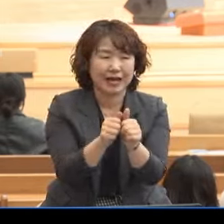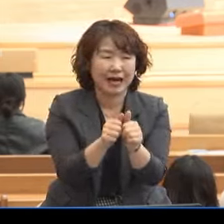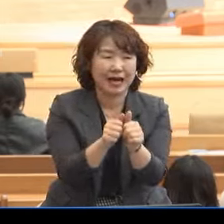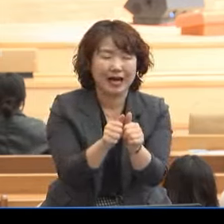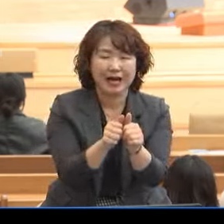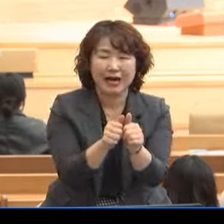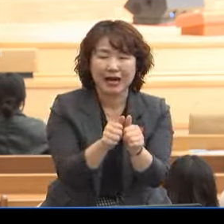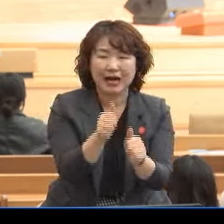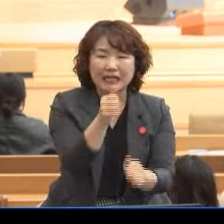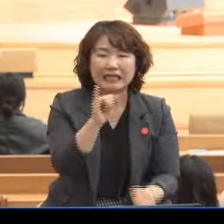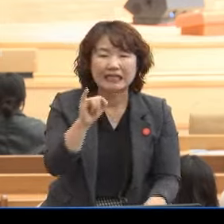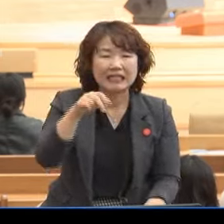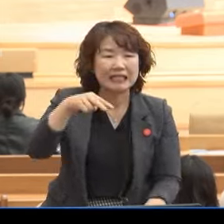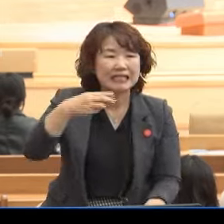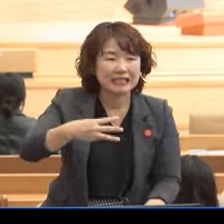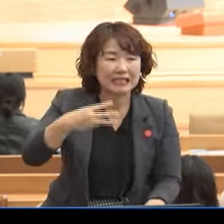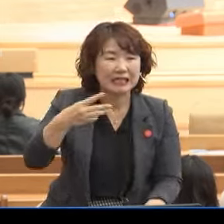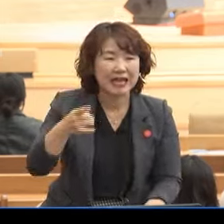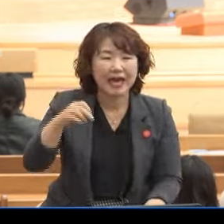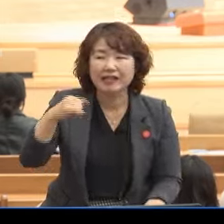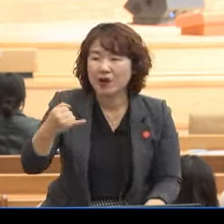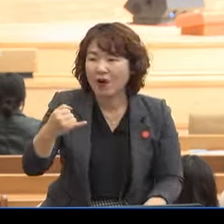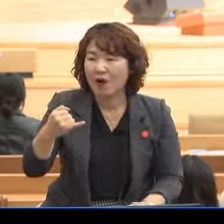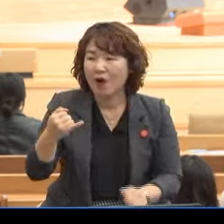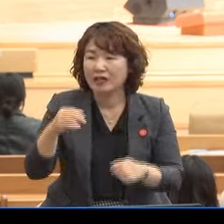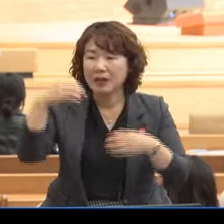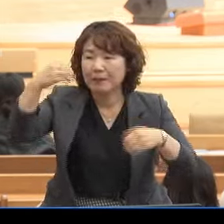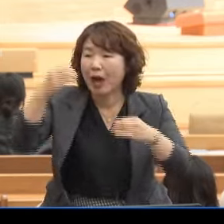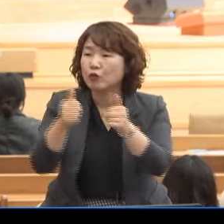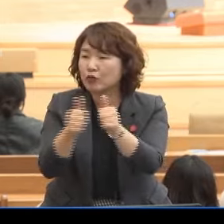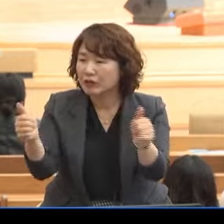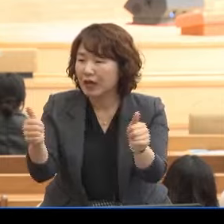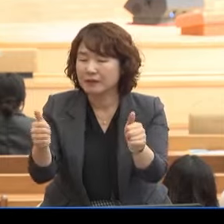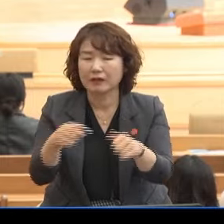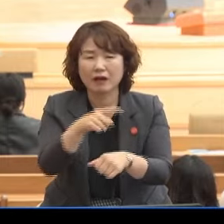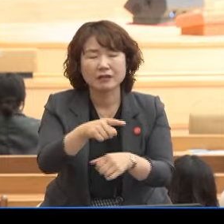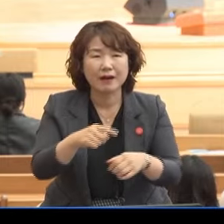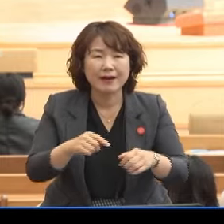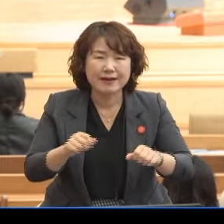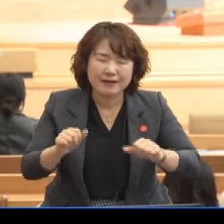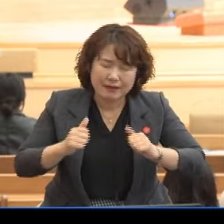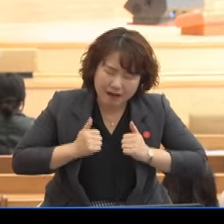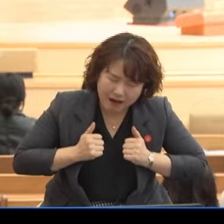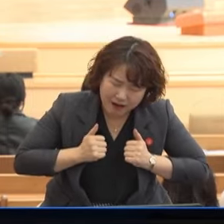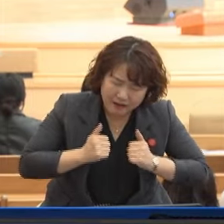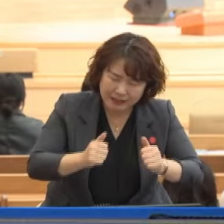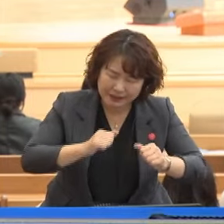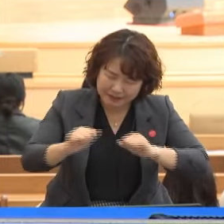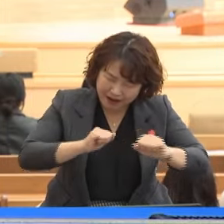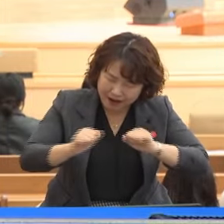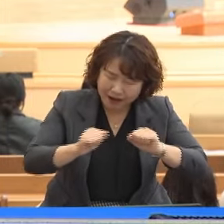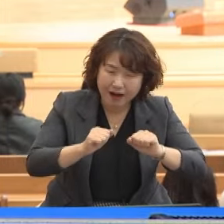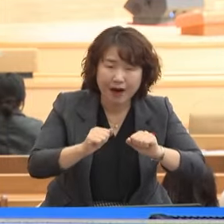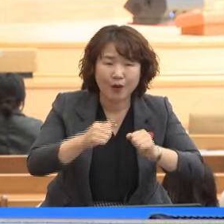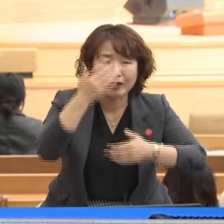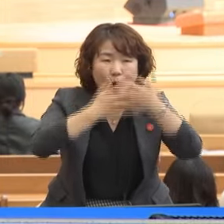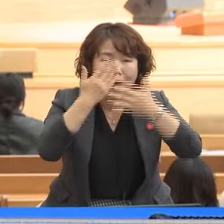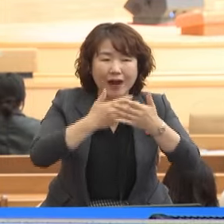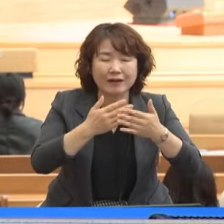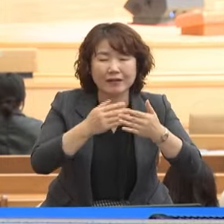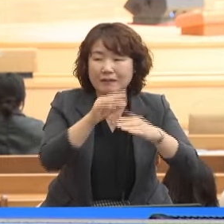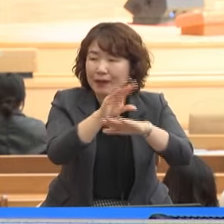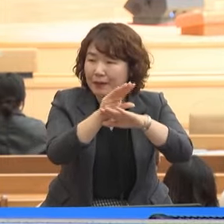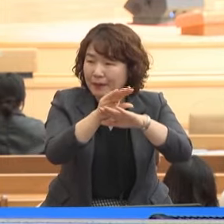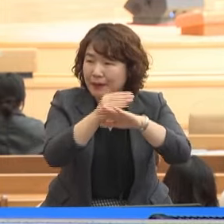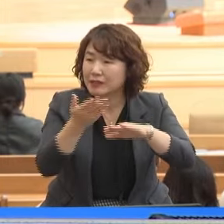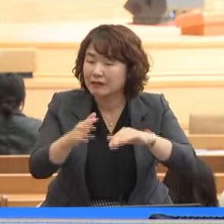저 사람 정말 저 악당 역할을 최선을 다해서 했어요. 어떻게 됐어요? 영화가